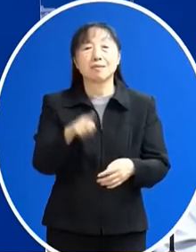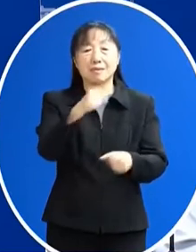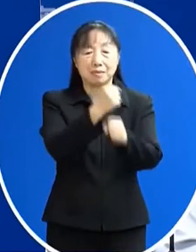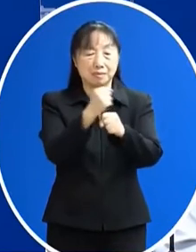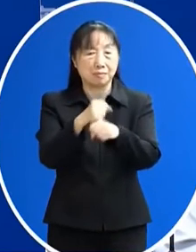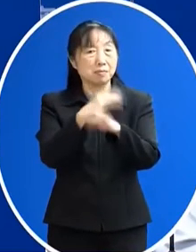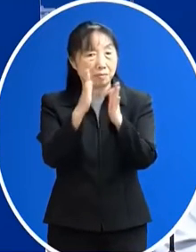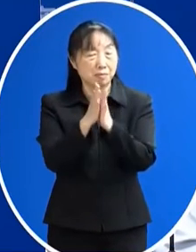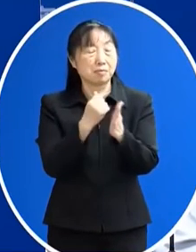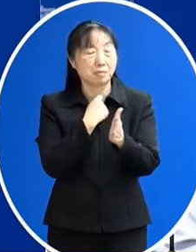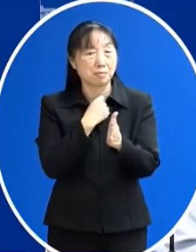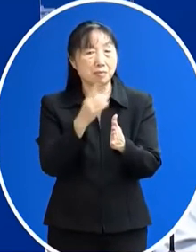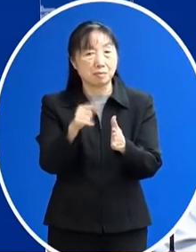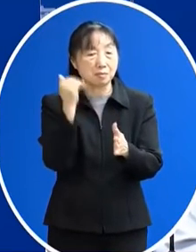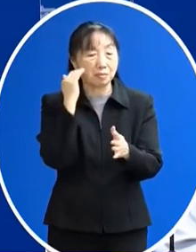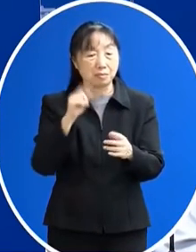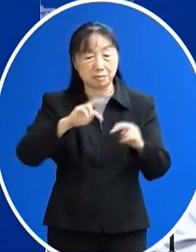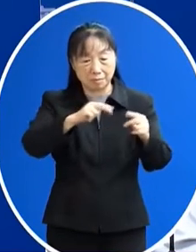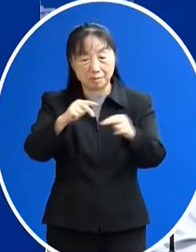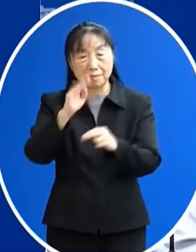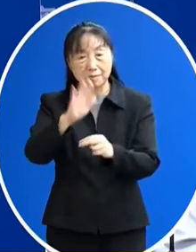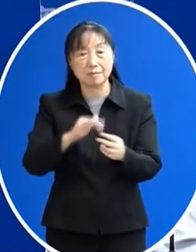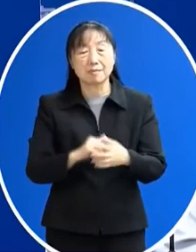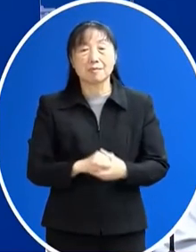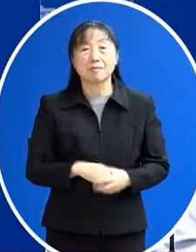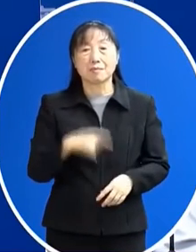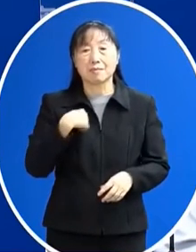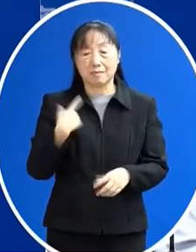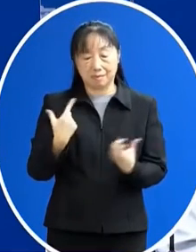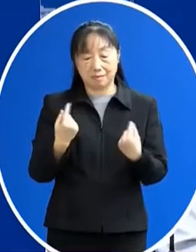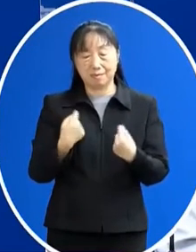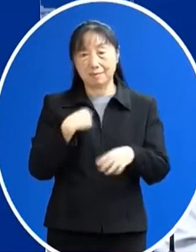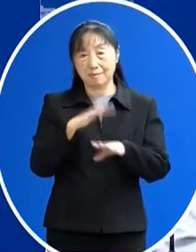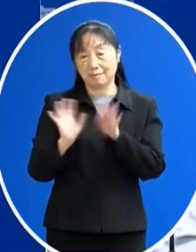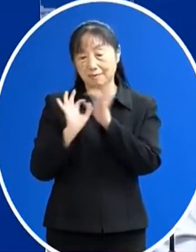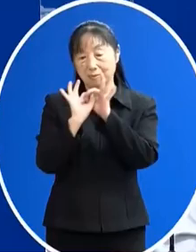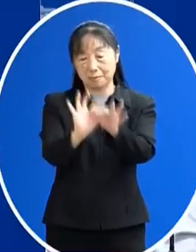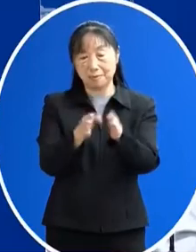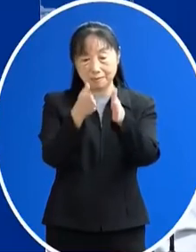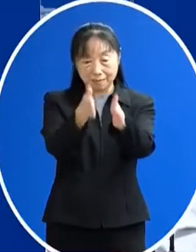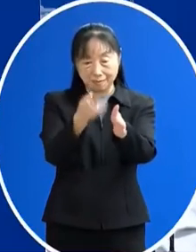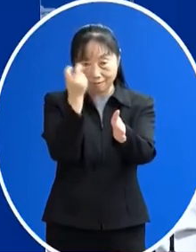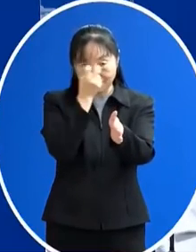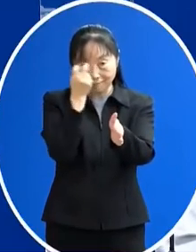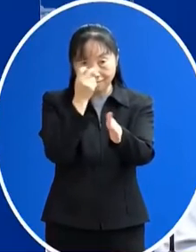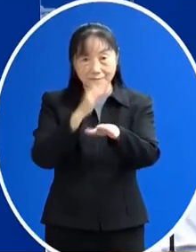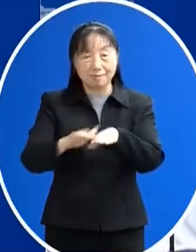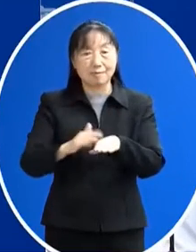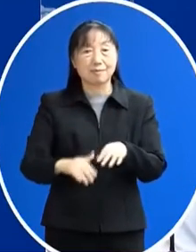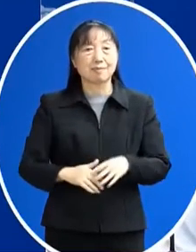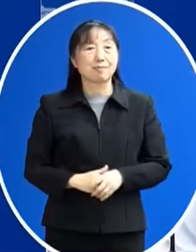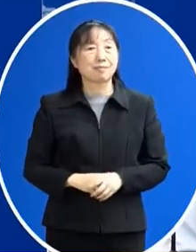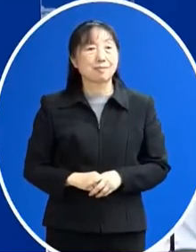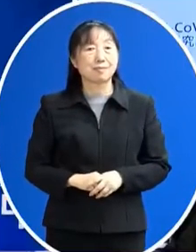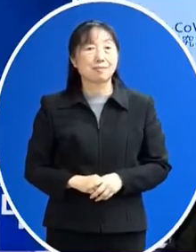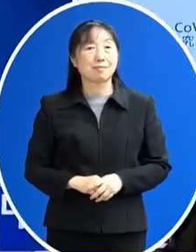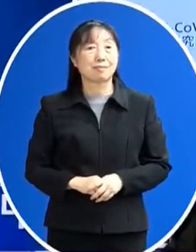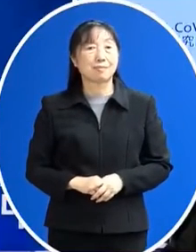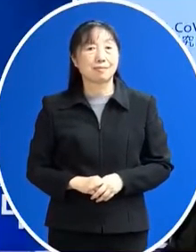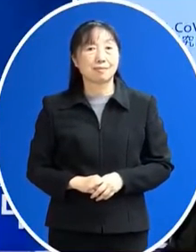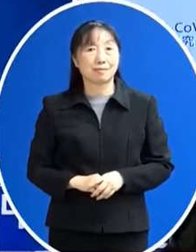为上面呢都有做一些改善。那我们前进指挥所也会持续监督，那进行相关的工作。好，以上报告。